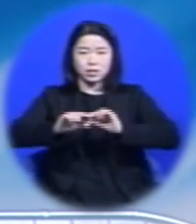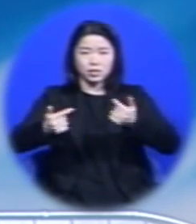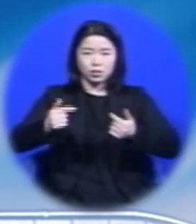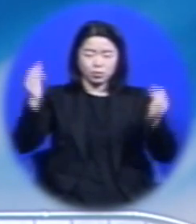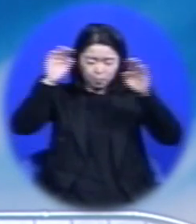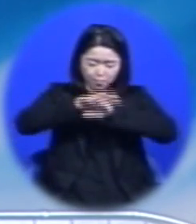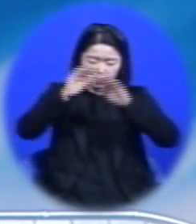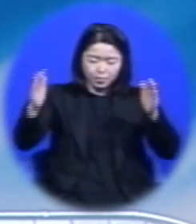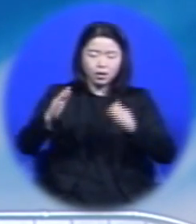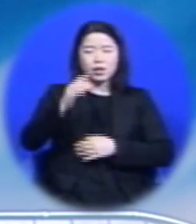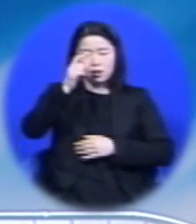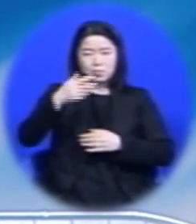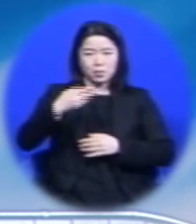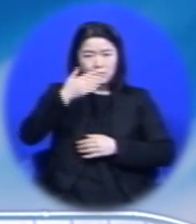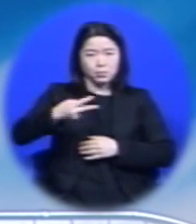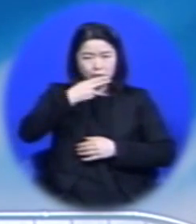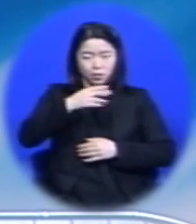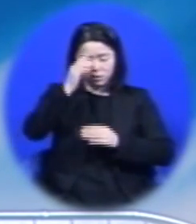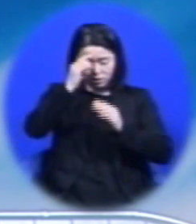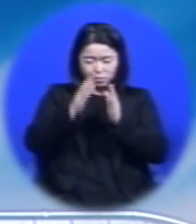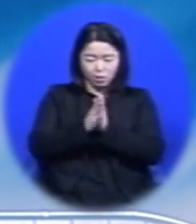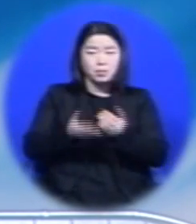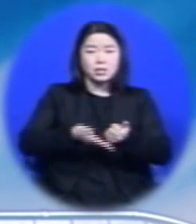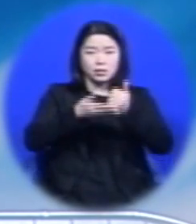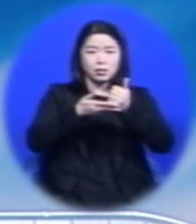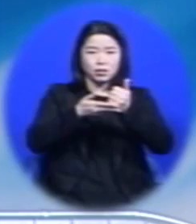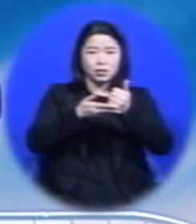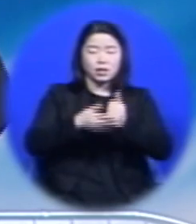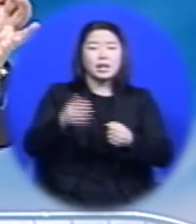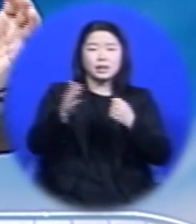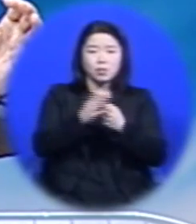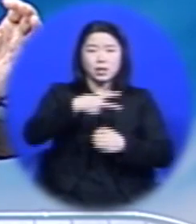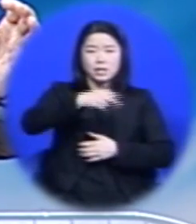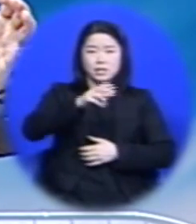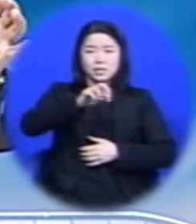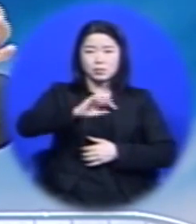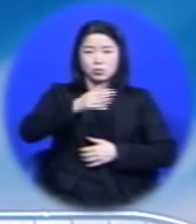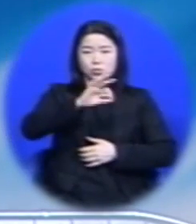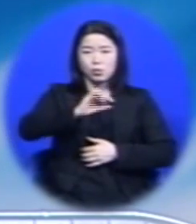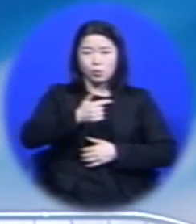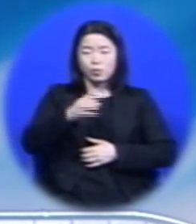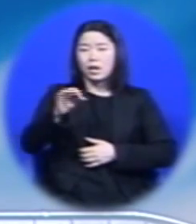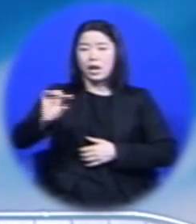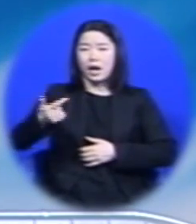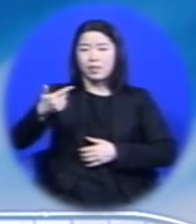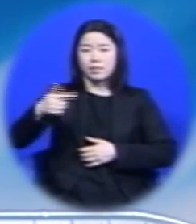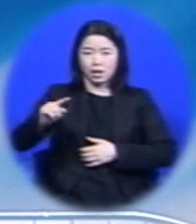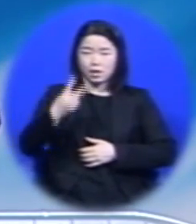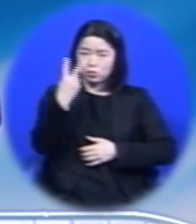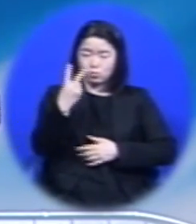금식하며 기도함으로 섬기더라 그랬습니다 그러니까 시몬과 안나 선지자는 누가